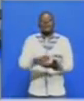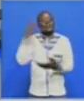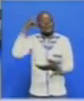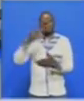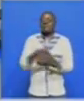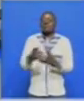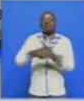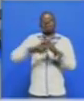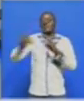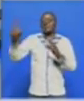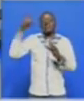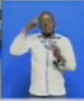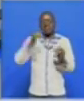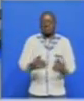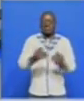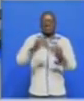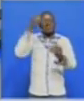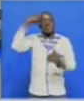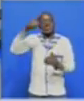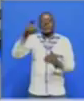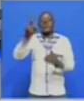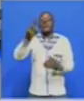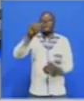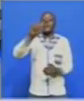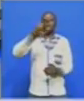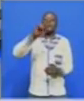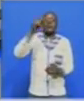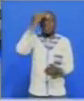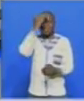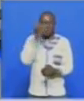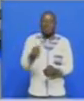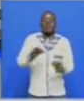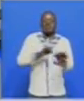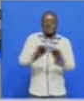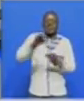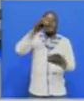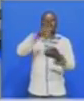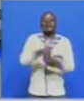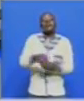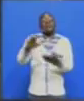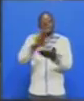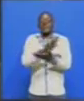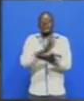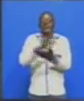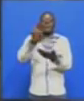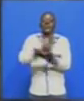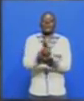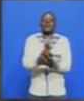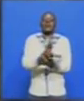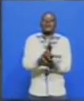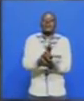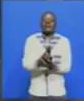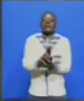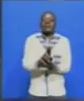disparaître progressivement au profit du patriarcat. Pourquoi cela? Des explications dans ce dossier signé Moumouni Soubega.